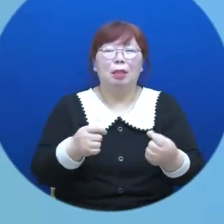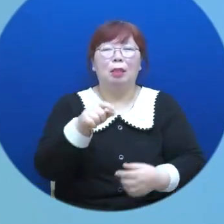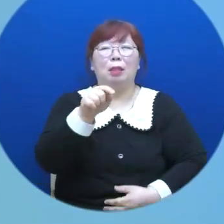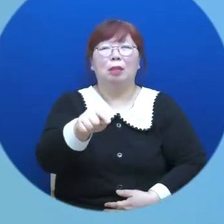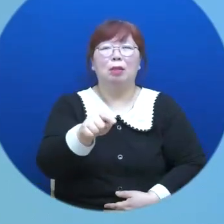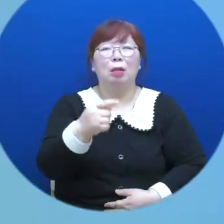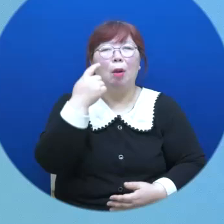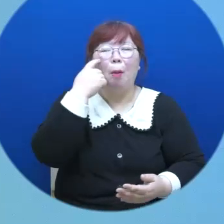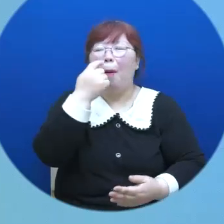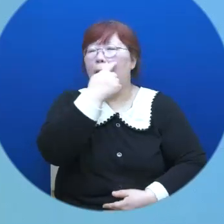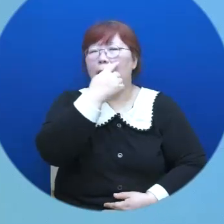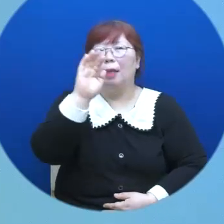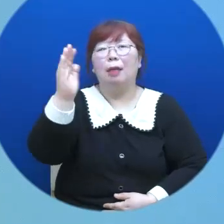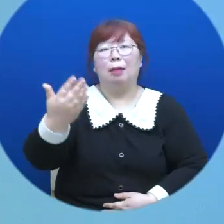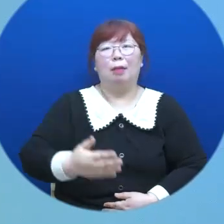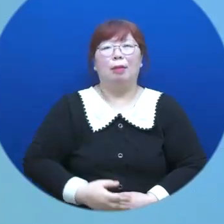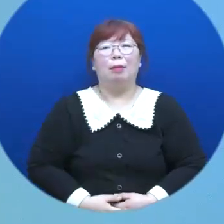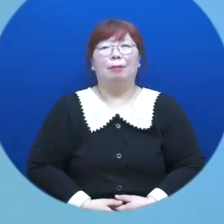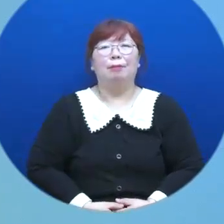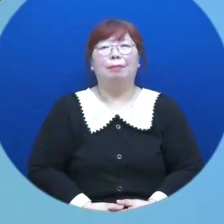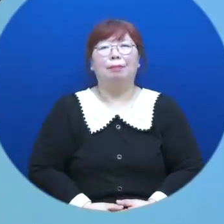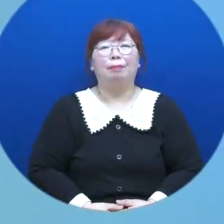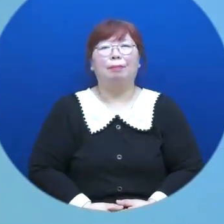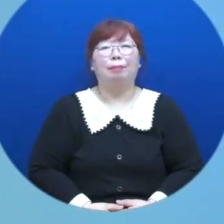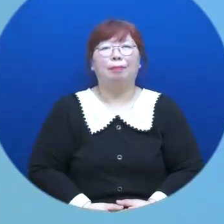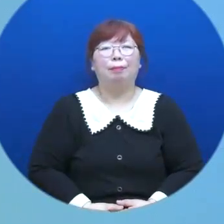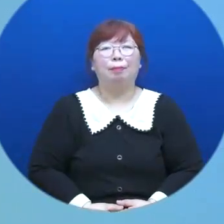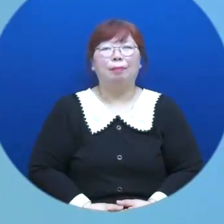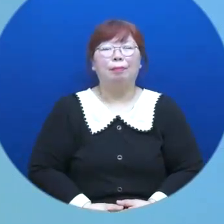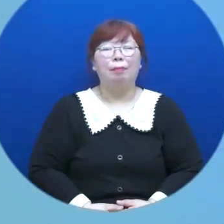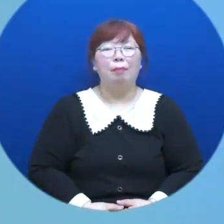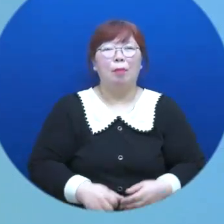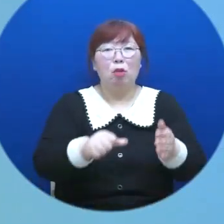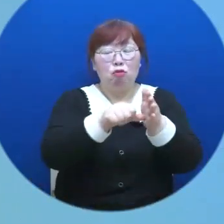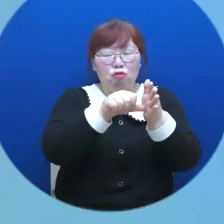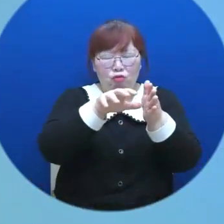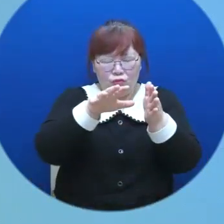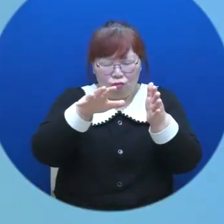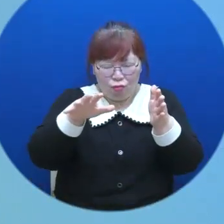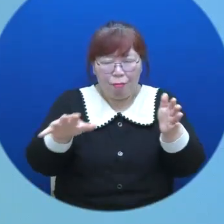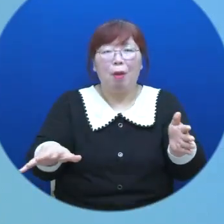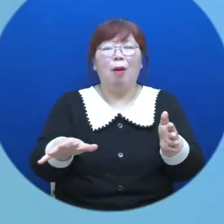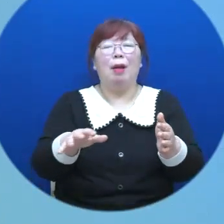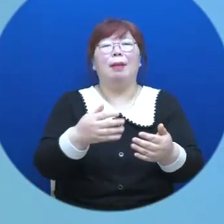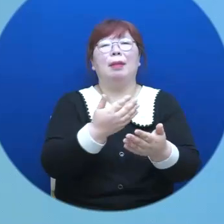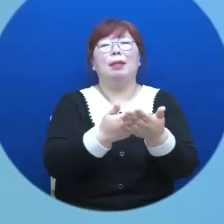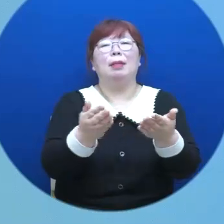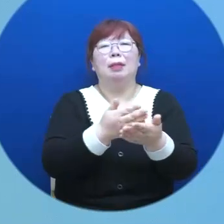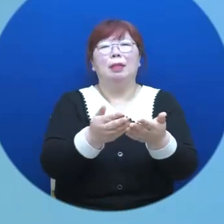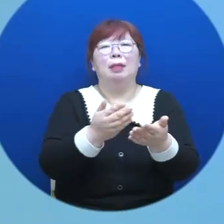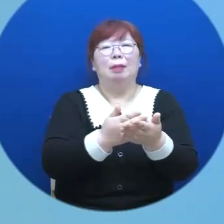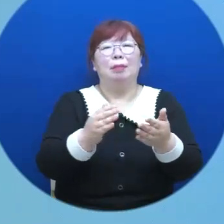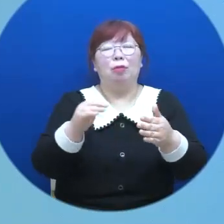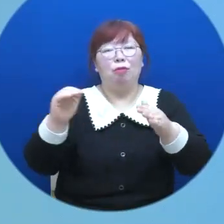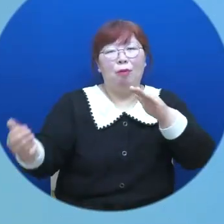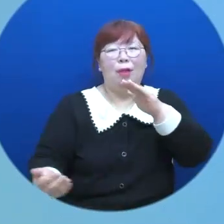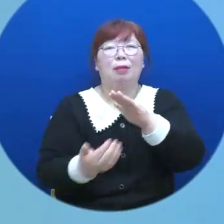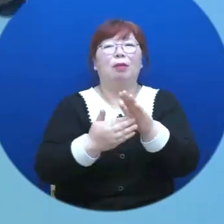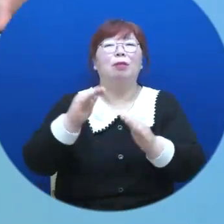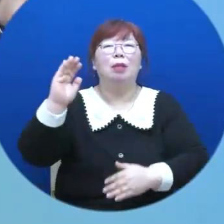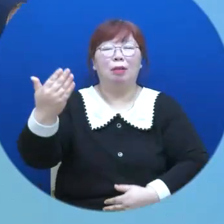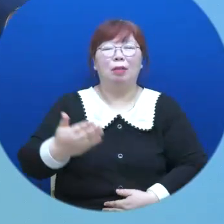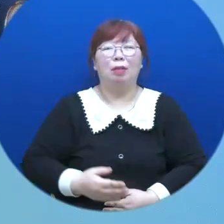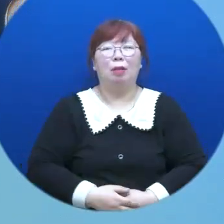그것을 확인하게 되었던 거죠. 명화의 작품이었다는 것을 여기서 발견하게 되는 거죠.